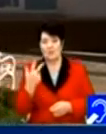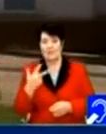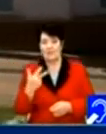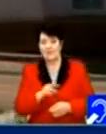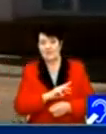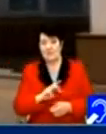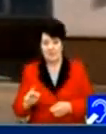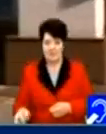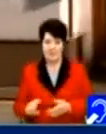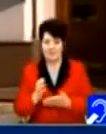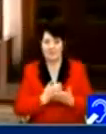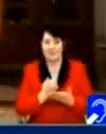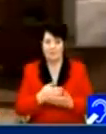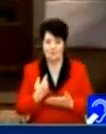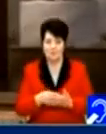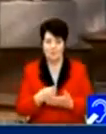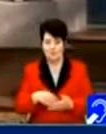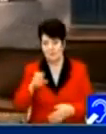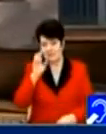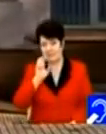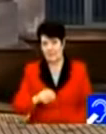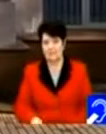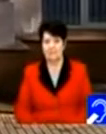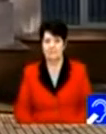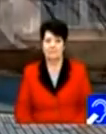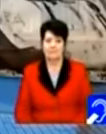de dolari sunt fonduri din bugetul de stat.